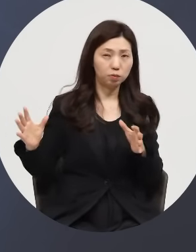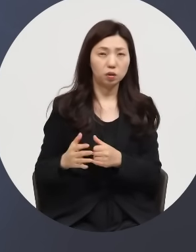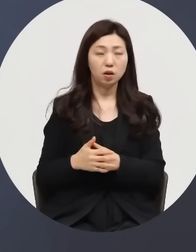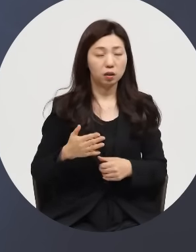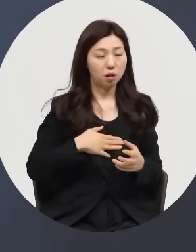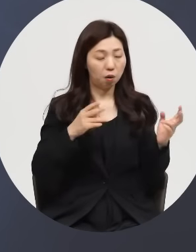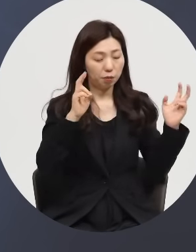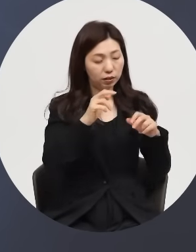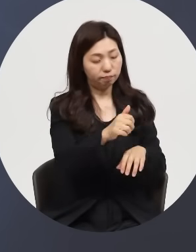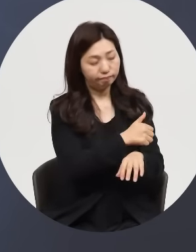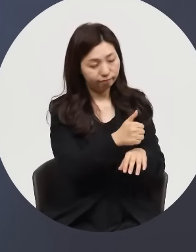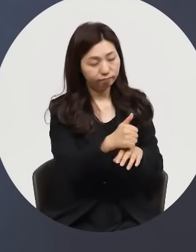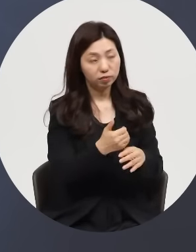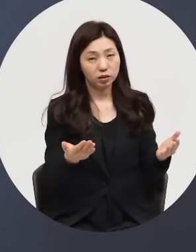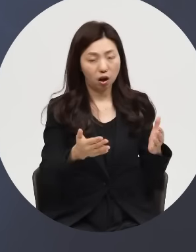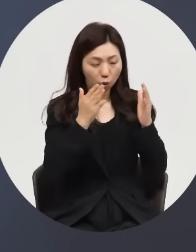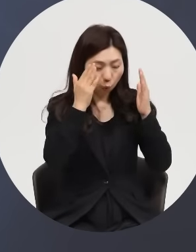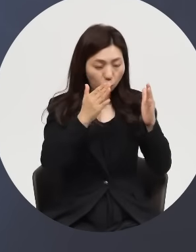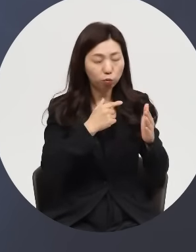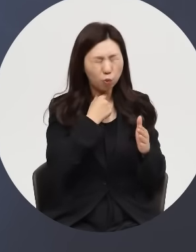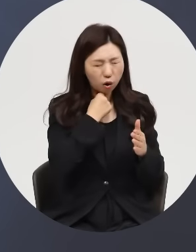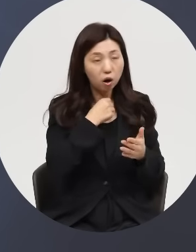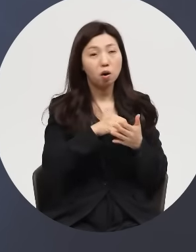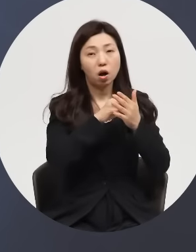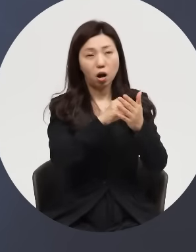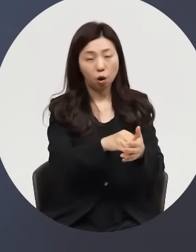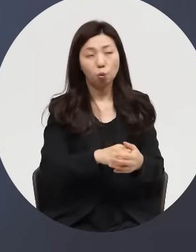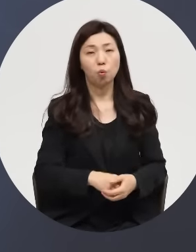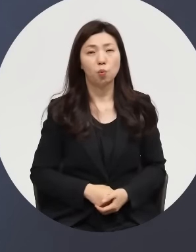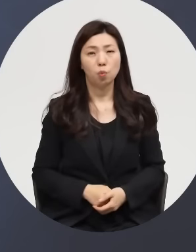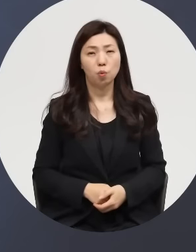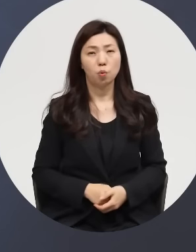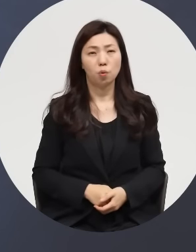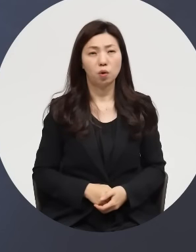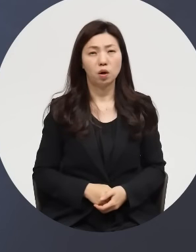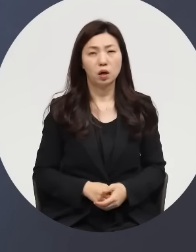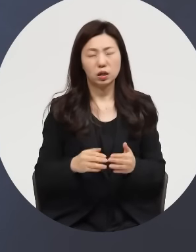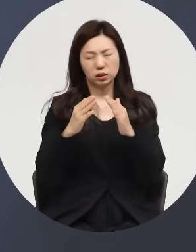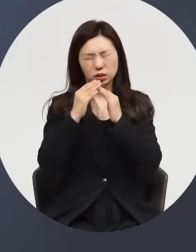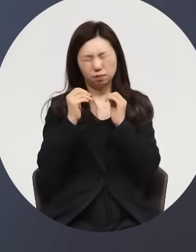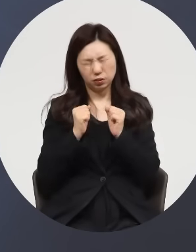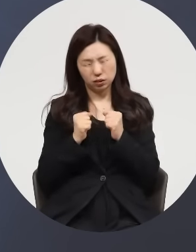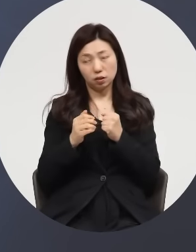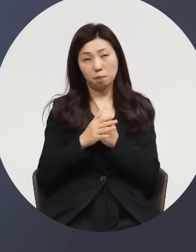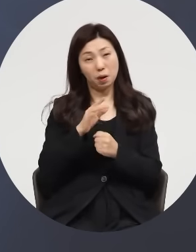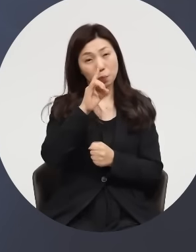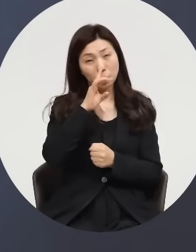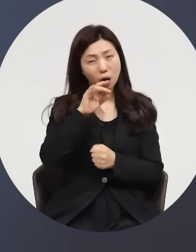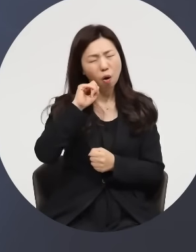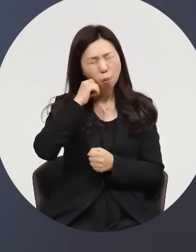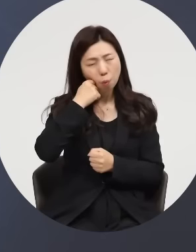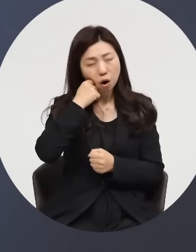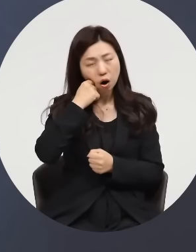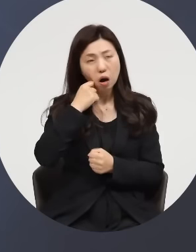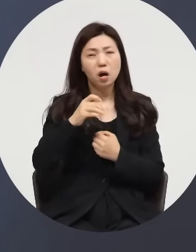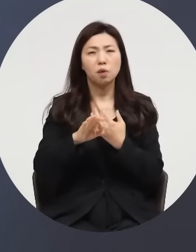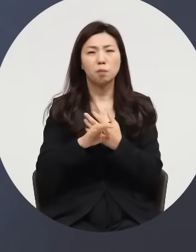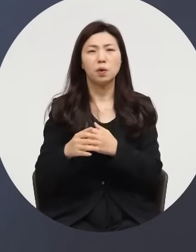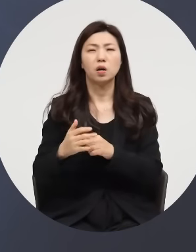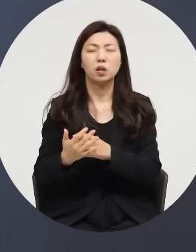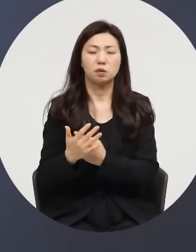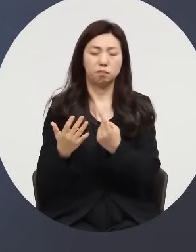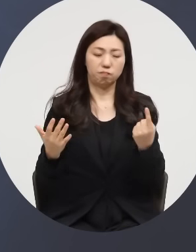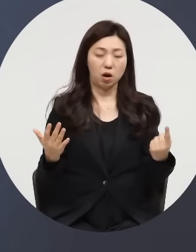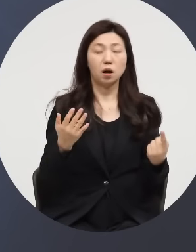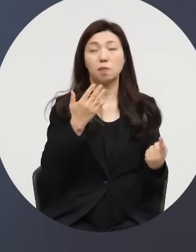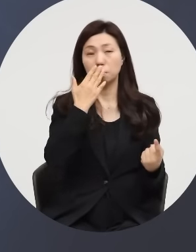내 직장 다니고 내 할 일을 하고 내 공부할 거 하고 또 거기 집에 있어서 잘 안 되면 집에서 독립해가 나오면